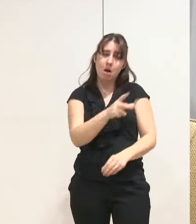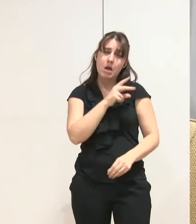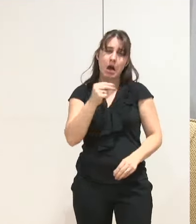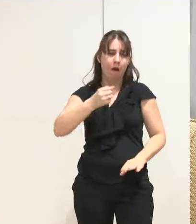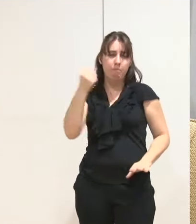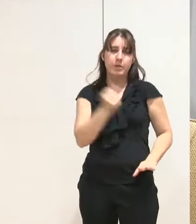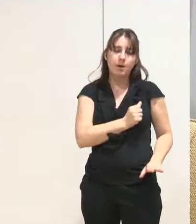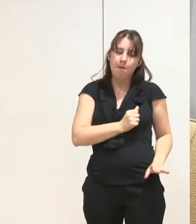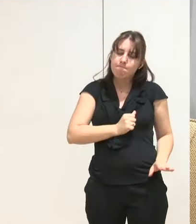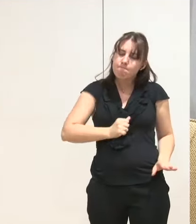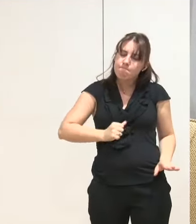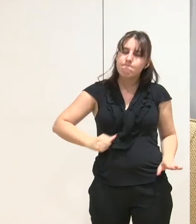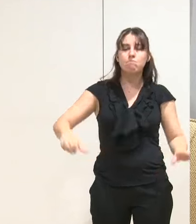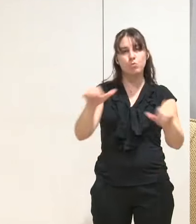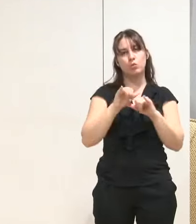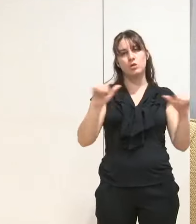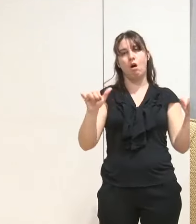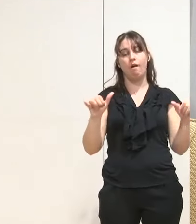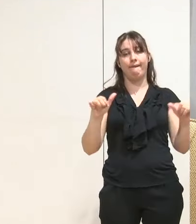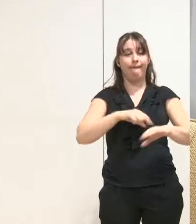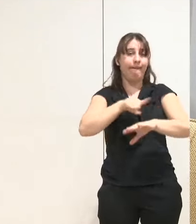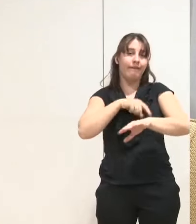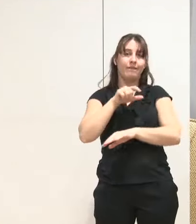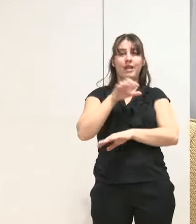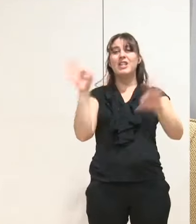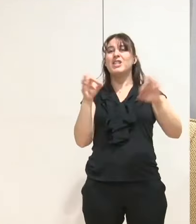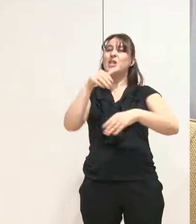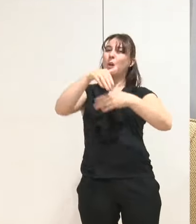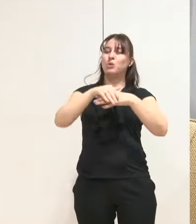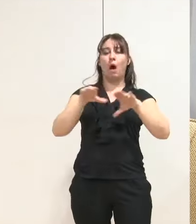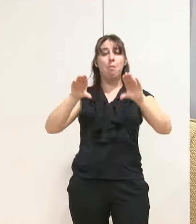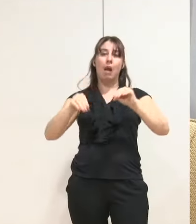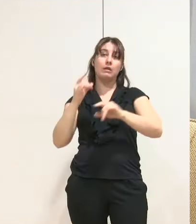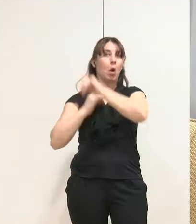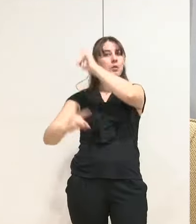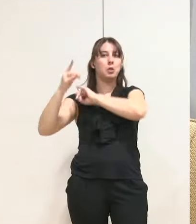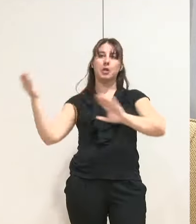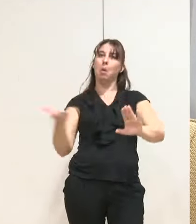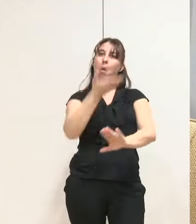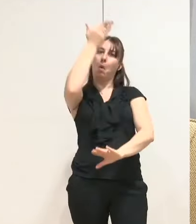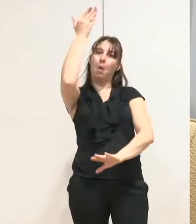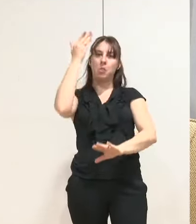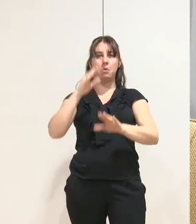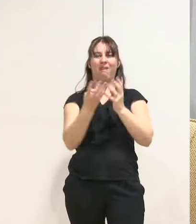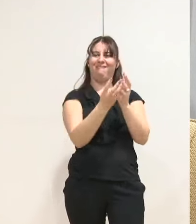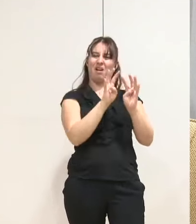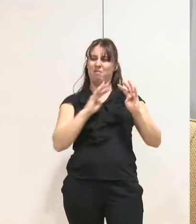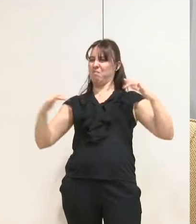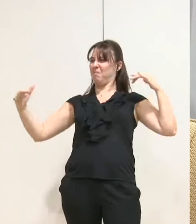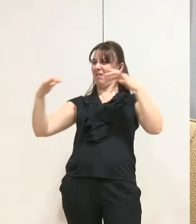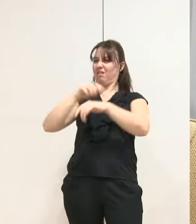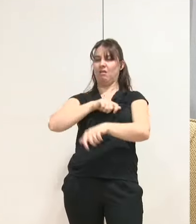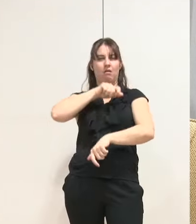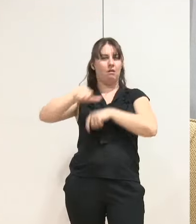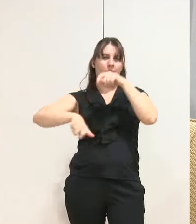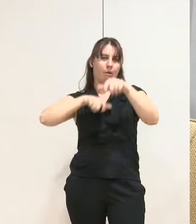et malheureusement quand à 22h sur une place historique de Gren de grenob pardon une place connue quand qu des personnes